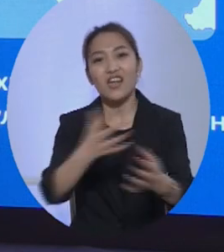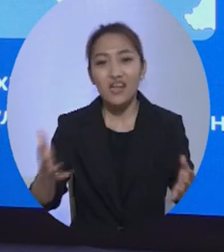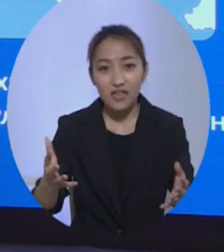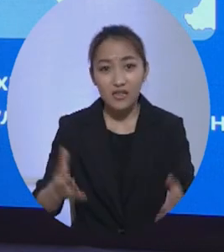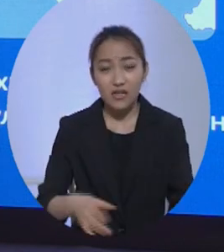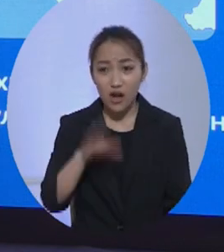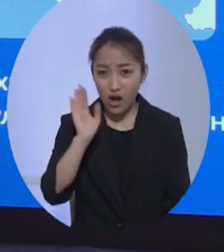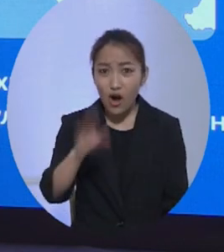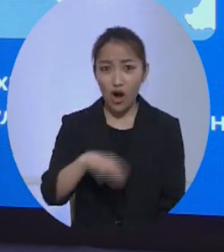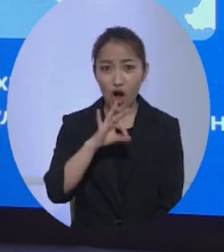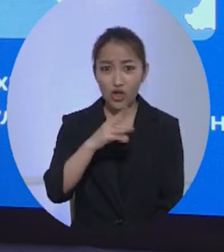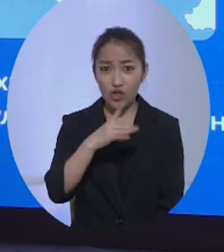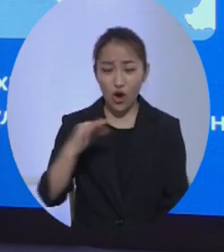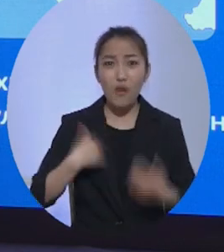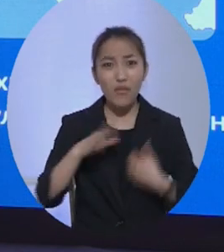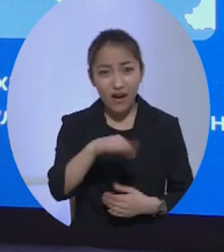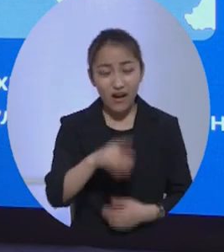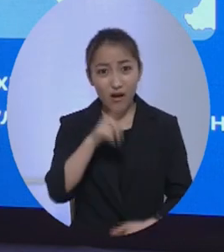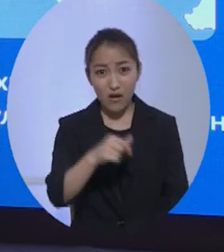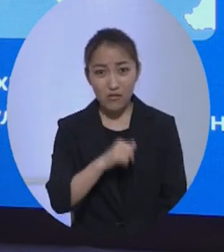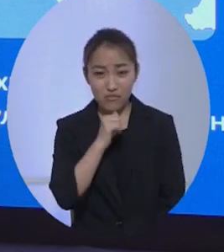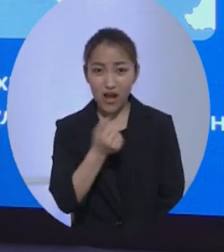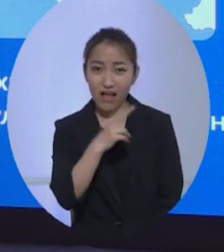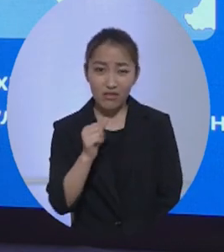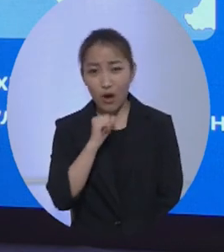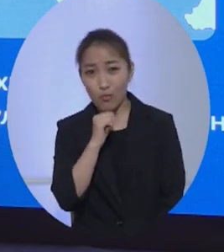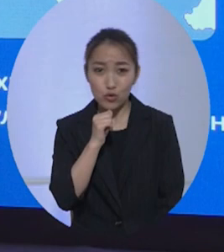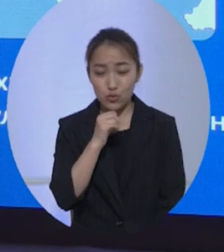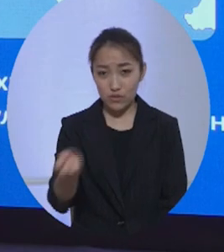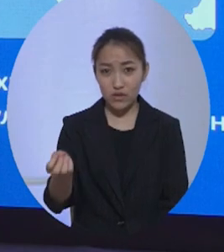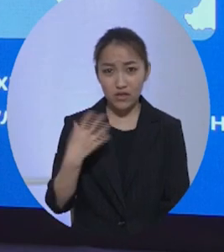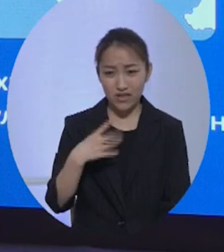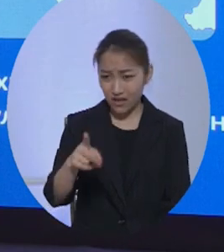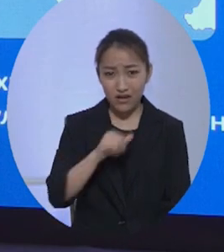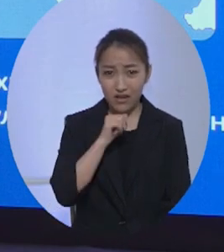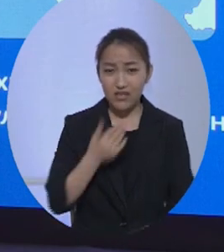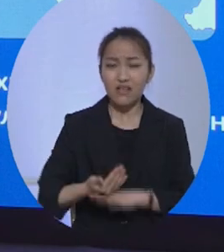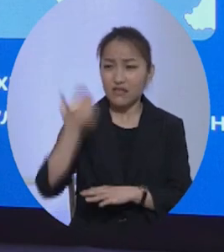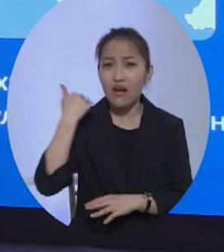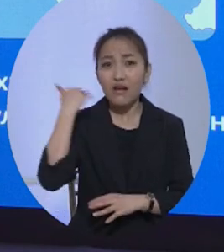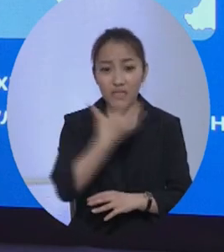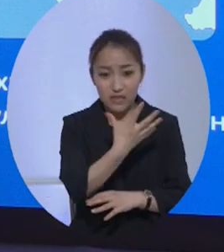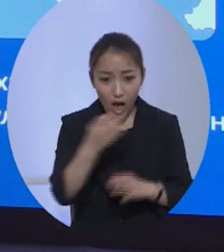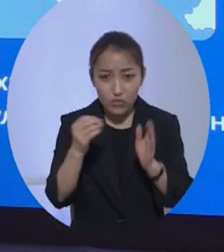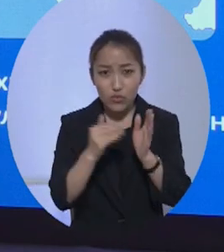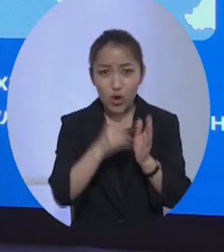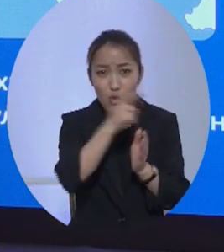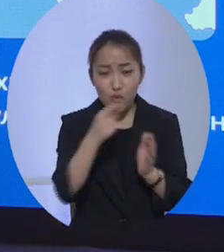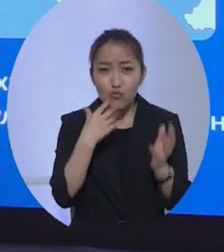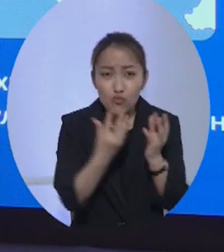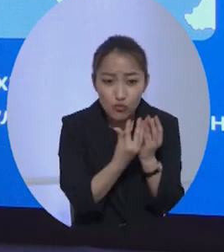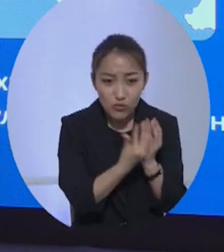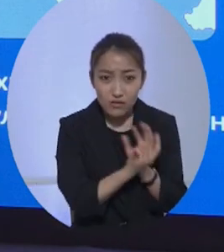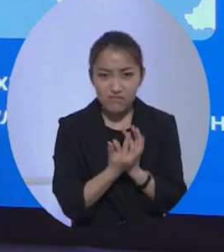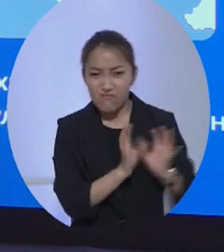исэн. Тэгээ 500 мянга гэхээр толгонд нь одоо буухгүй байгаа хөөхгүй. За ийм одоо юугээр дэлхийг эзлээд ингээд